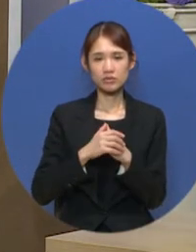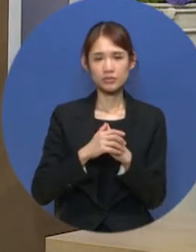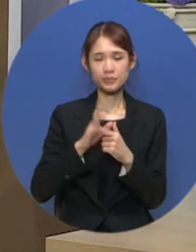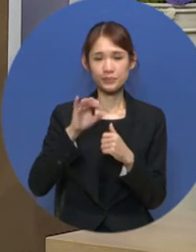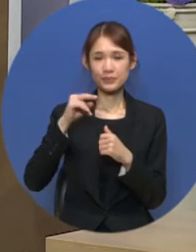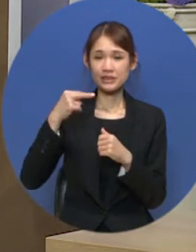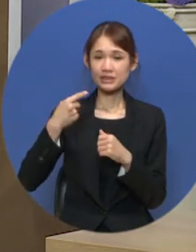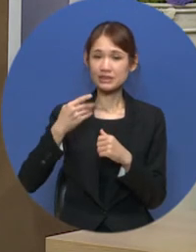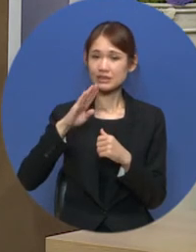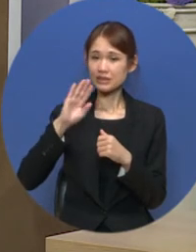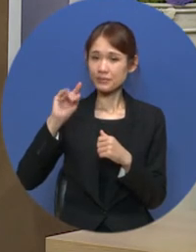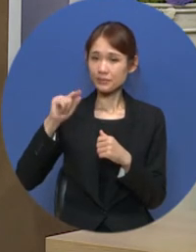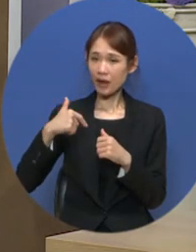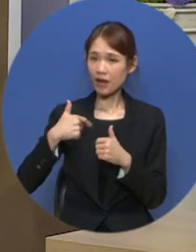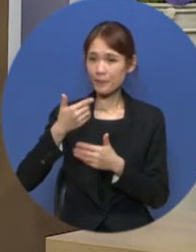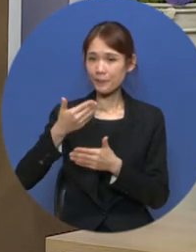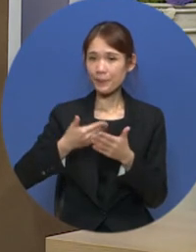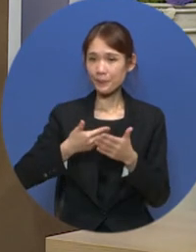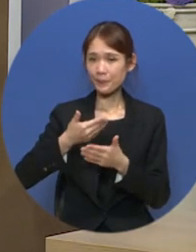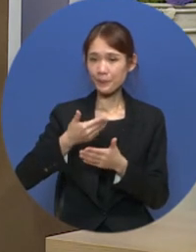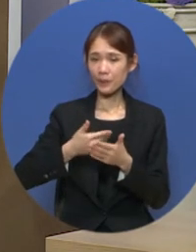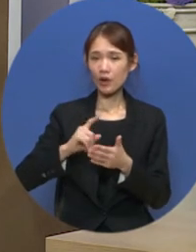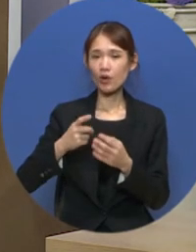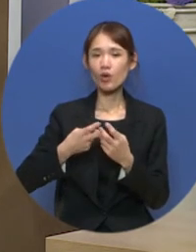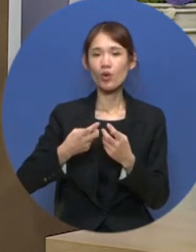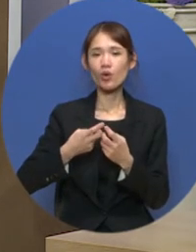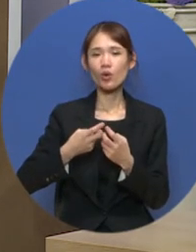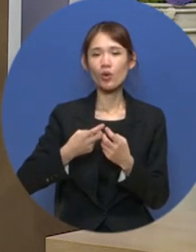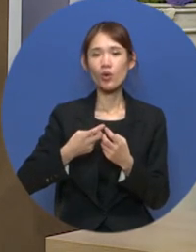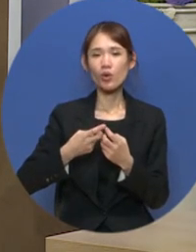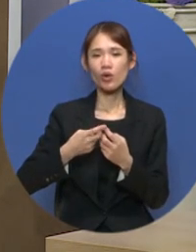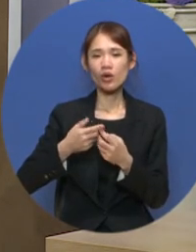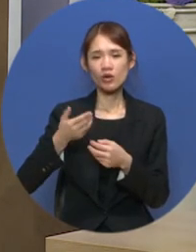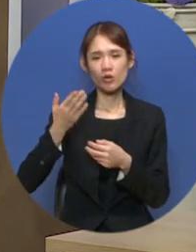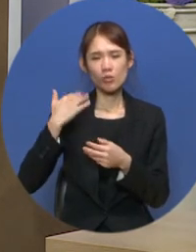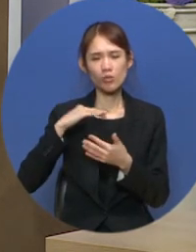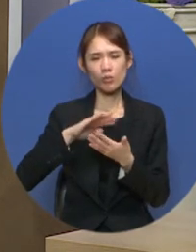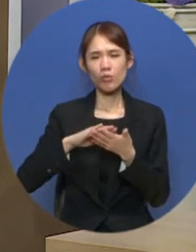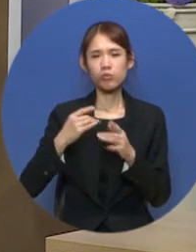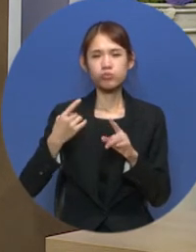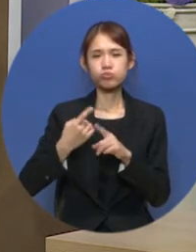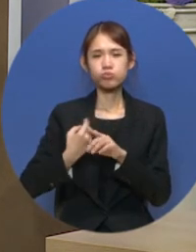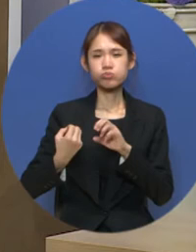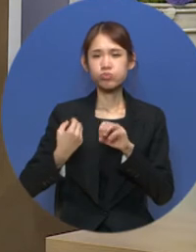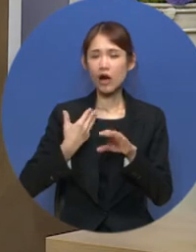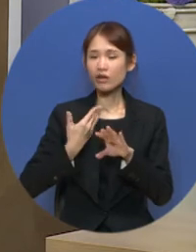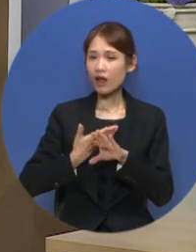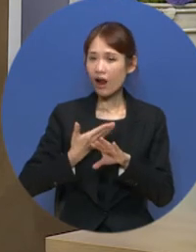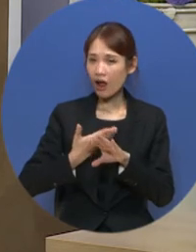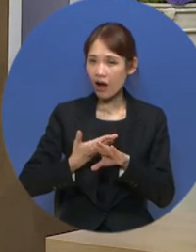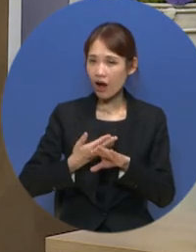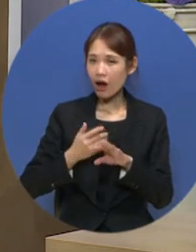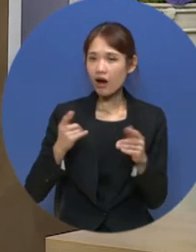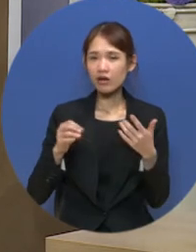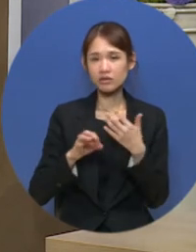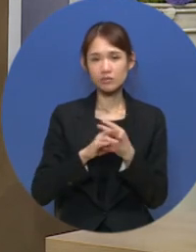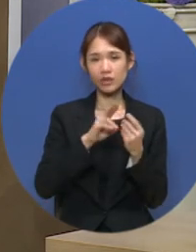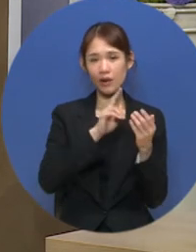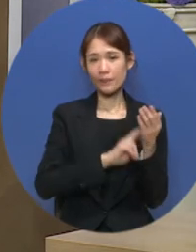당사자분들의 피드백이라든지 이런 부분은 좀 어떤가요? 시간이 지나면서 좀 반응이 좀 달라지시는지 아니면